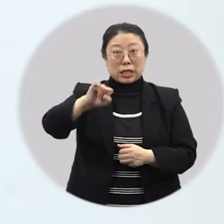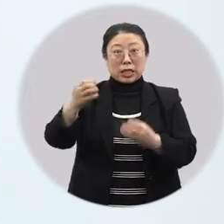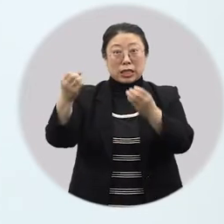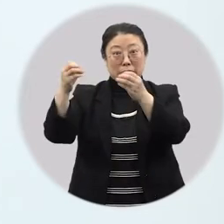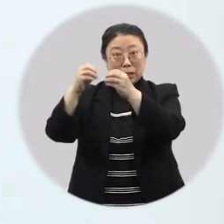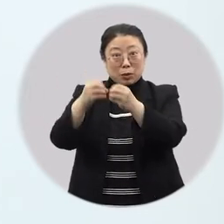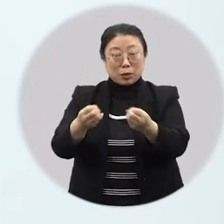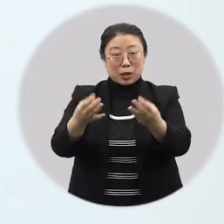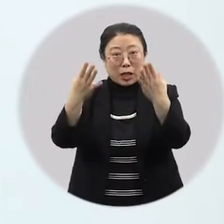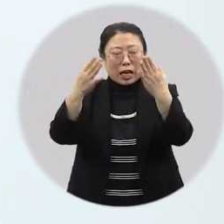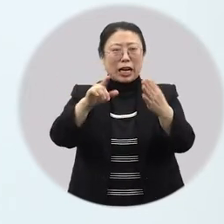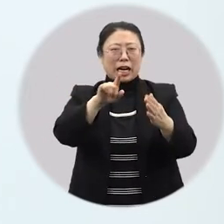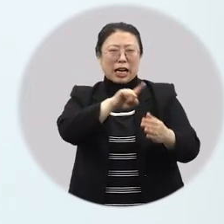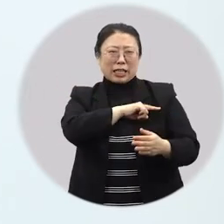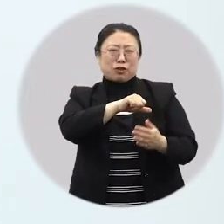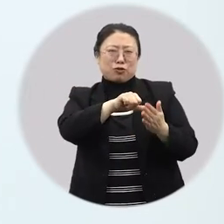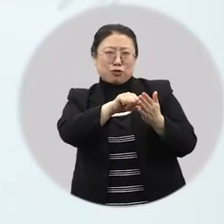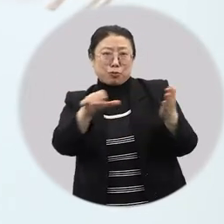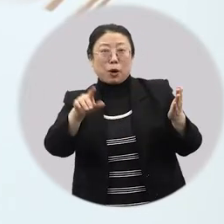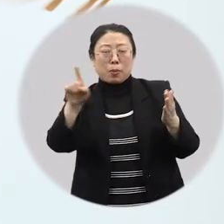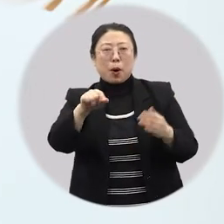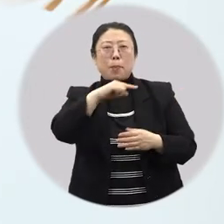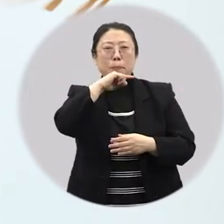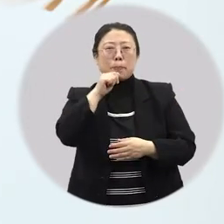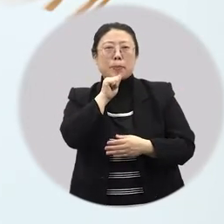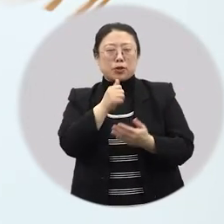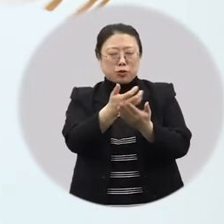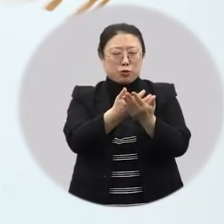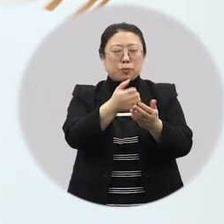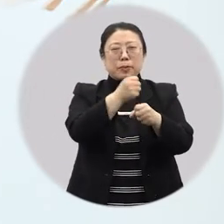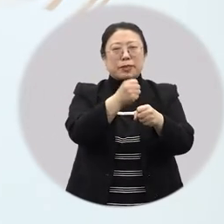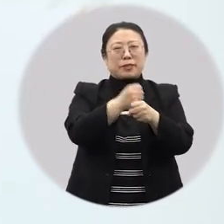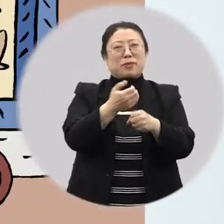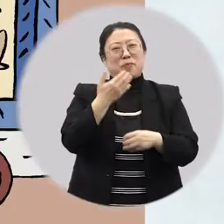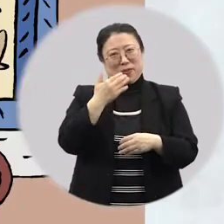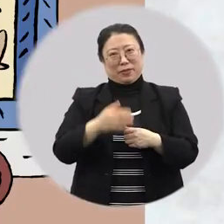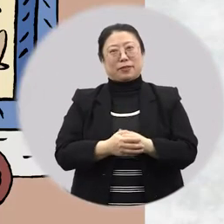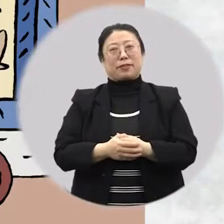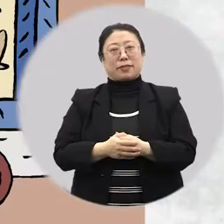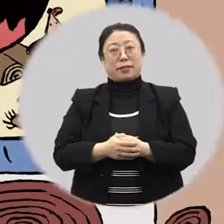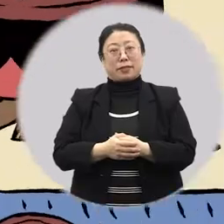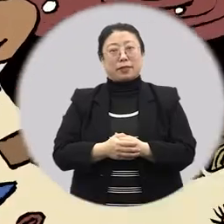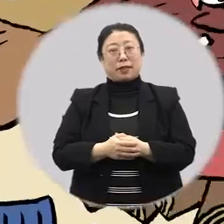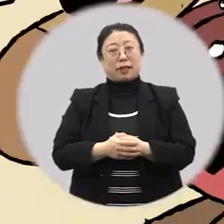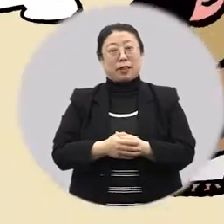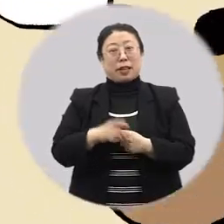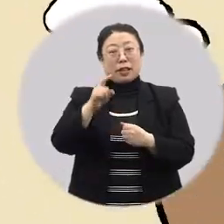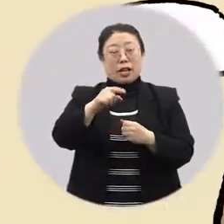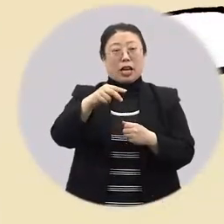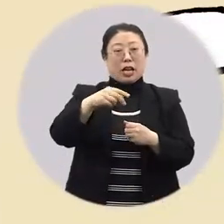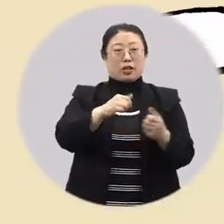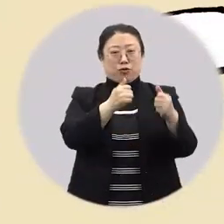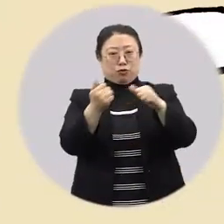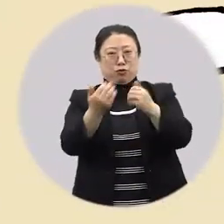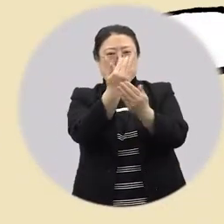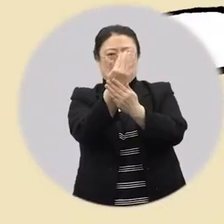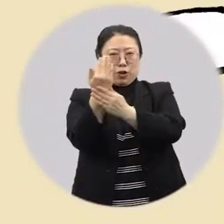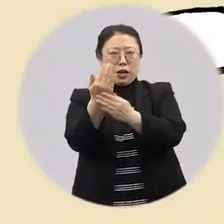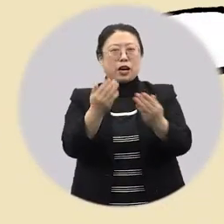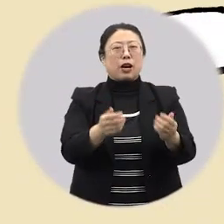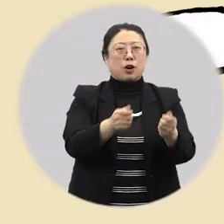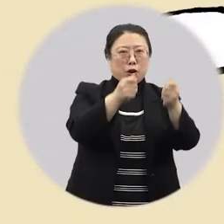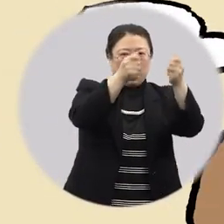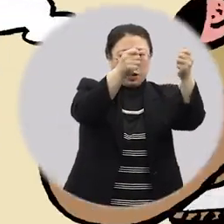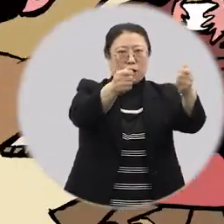동지 풍속 중 가장 널리 알려진게 바로 팥죽을 만들어서 먹는 거예요 그리고 팥죽을 사당에 올려